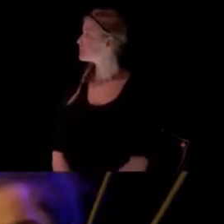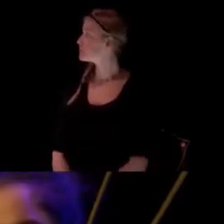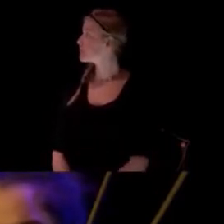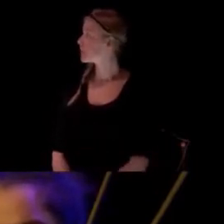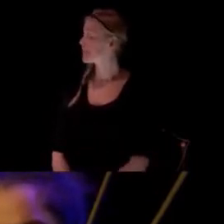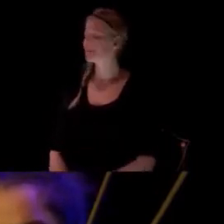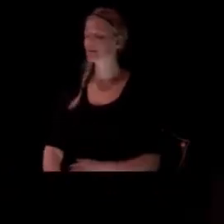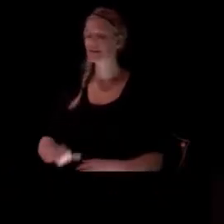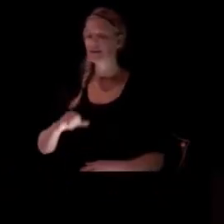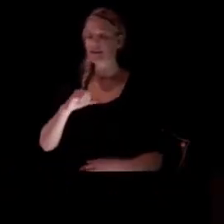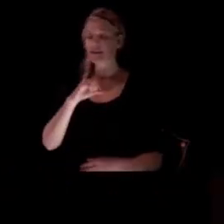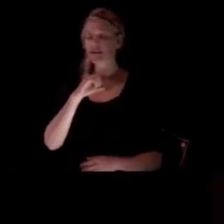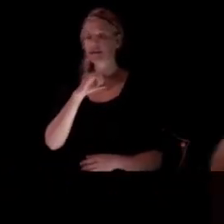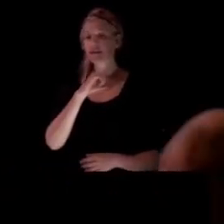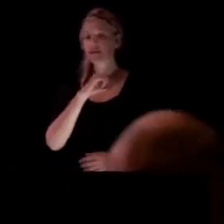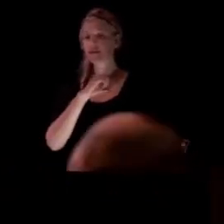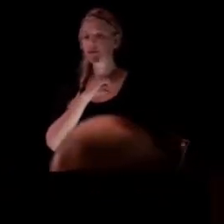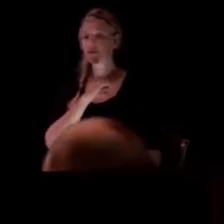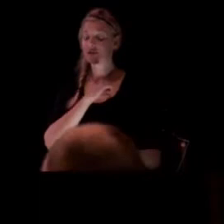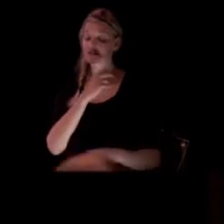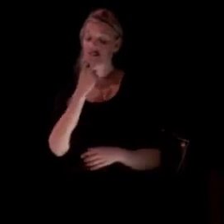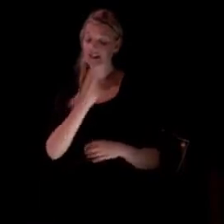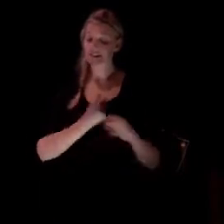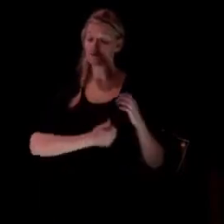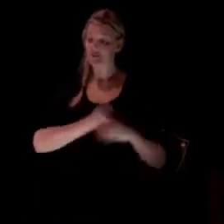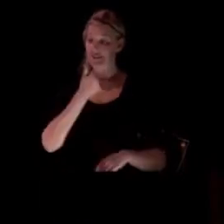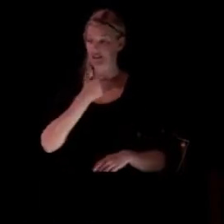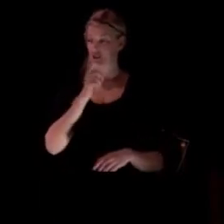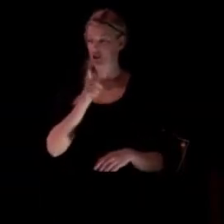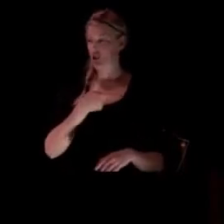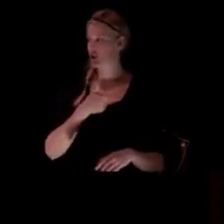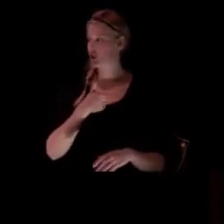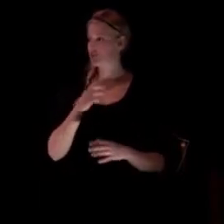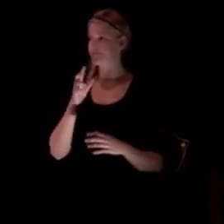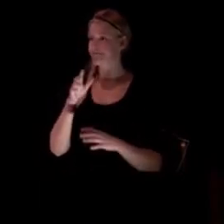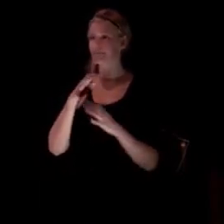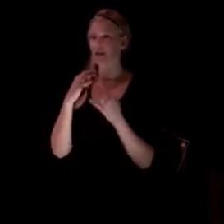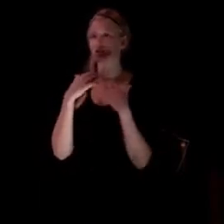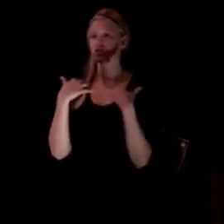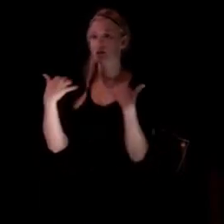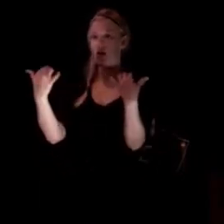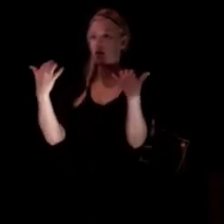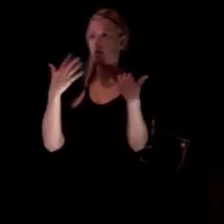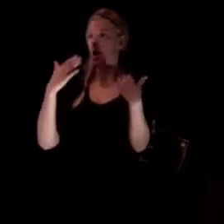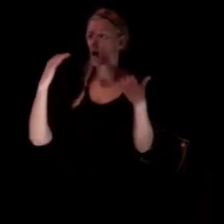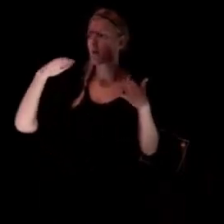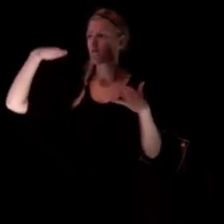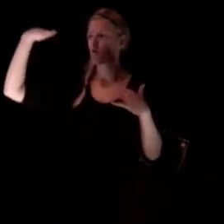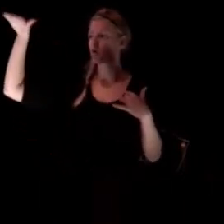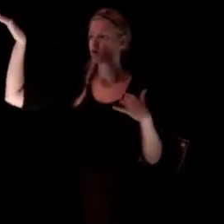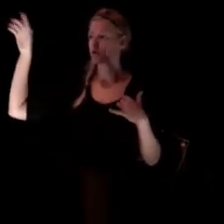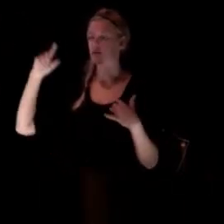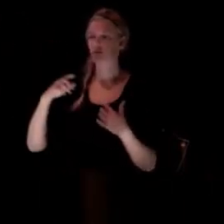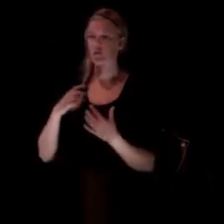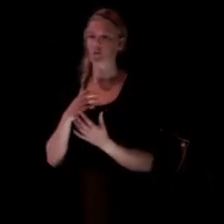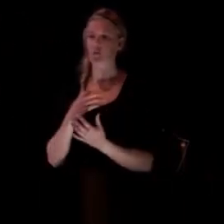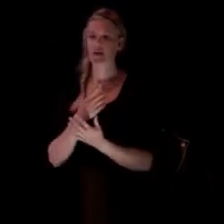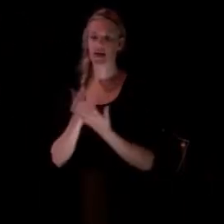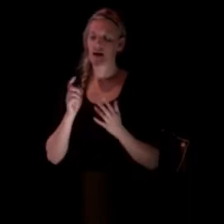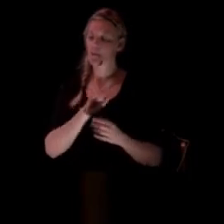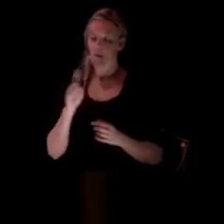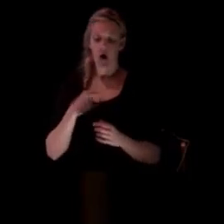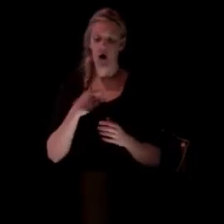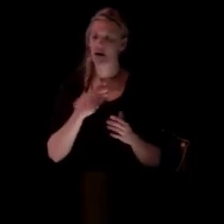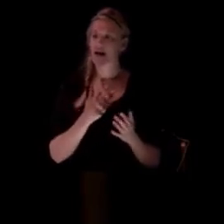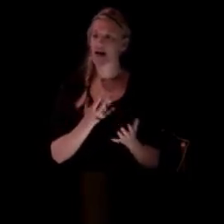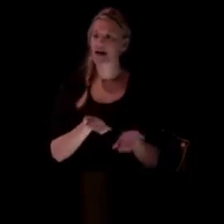Hvis vi går inn til liksom det viktigste, for her sitter nok en sal full av voksne som ikke bare hjelper barn,